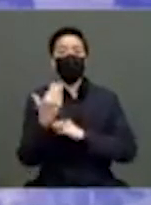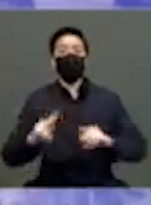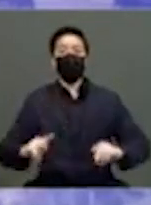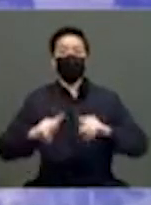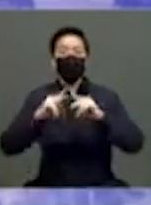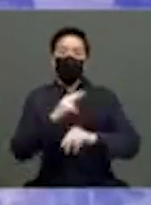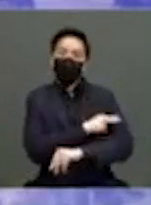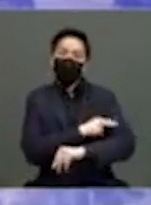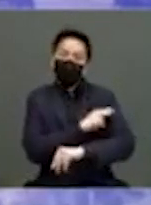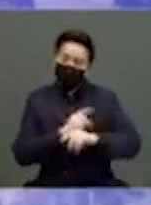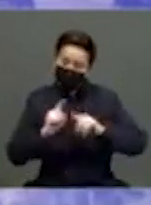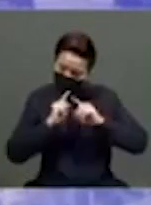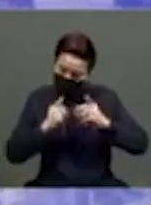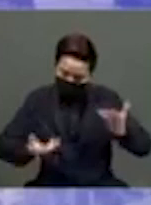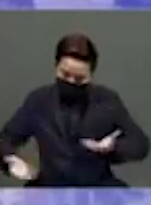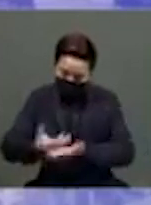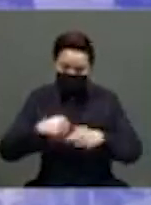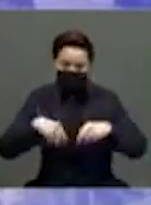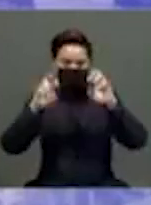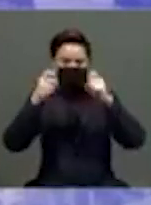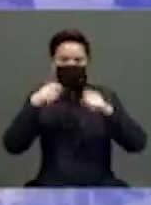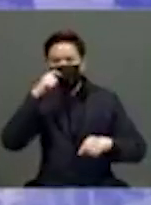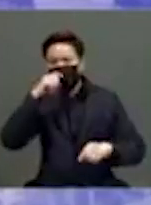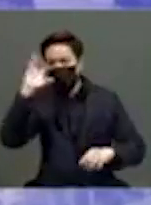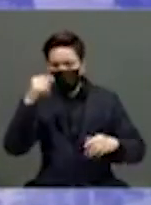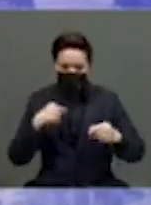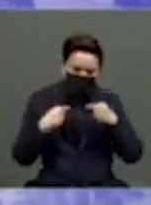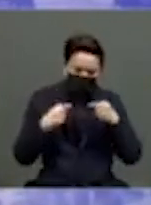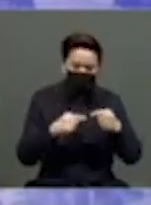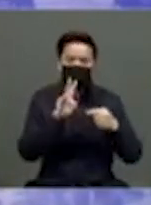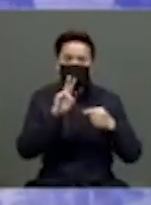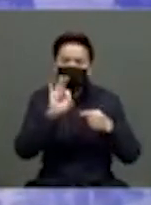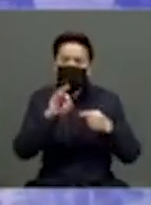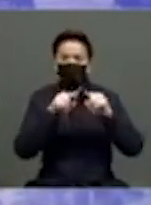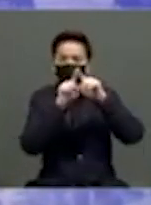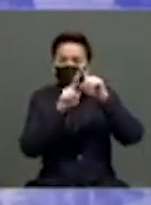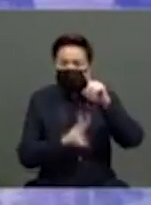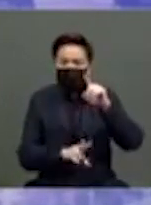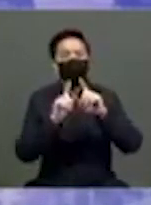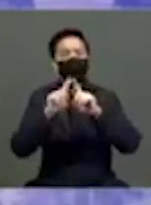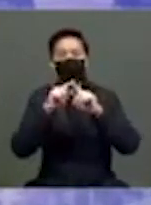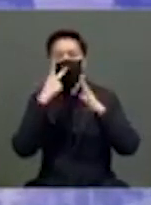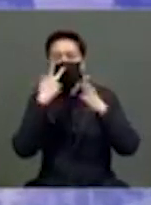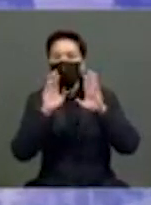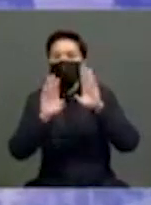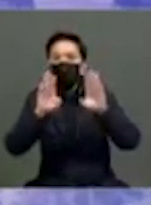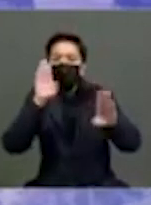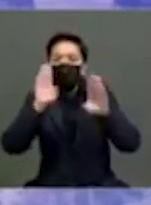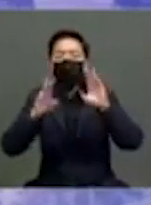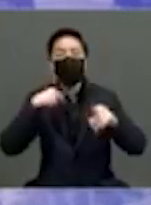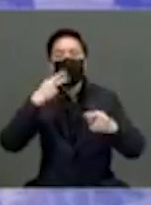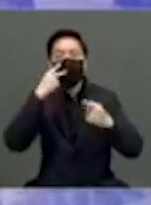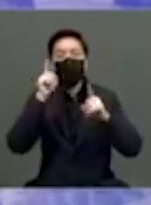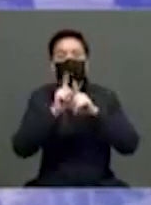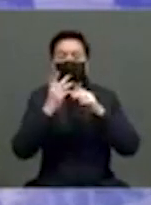สาธารณสุขก็ได้พูดคุยกันถึงประเด็นนี้ก็ได้มีการพูดคุยกันถึงลำดับต่างๆในเปรียบเทียบด้วยนะครับว่า